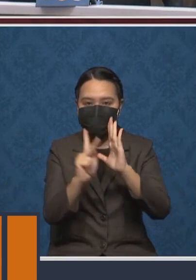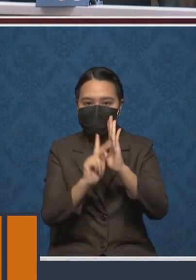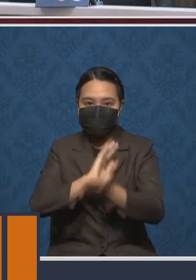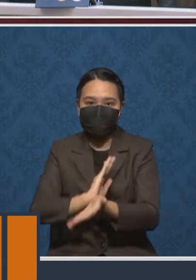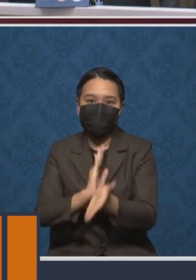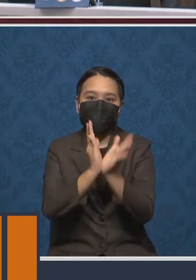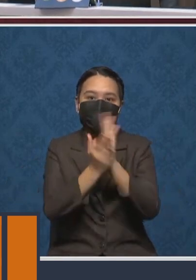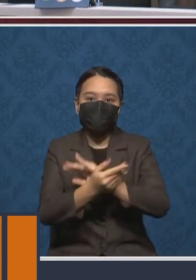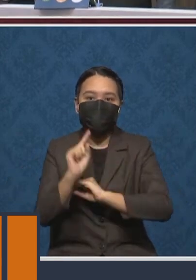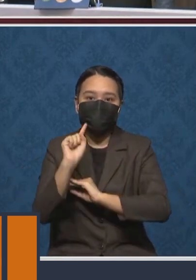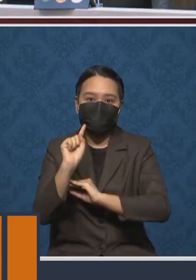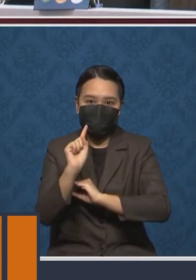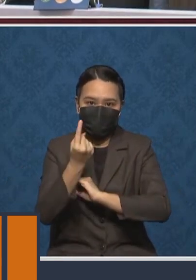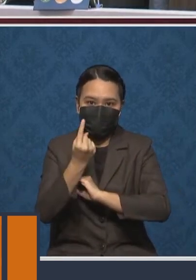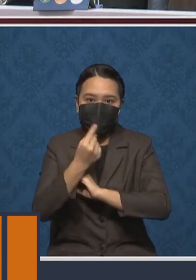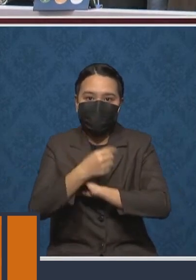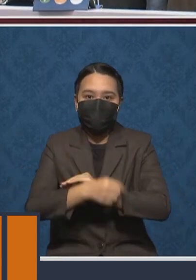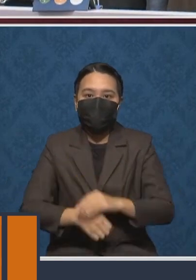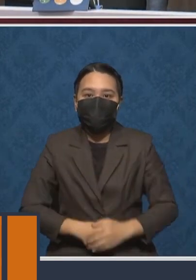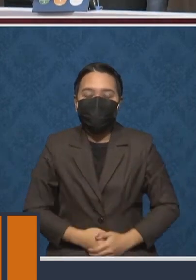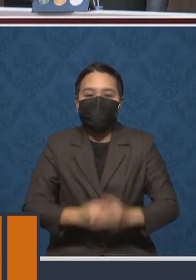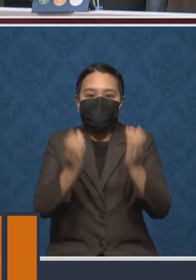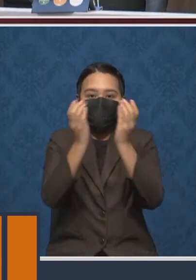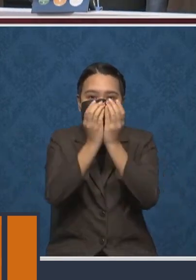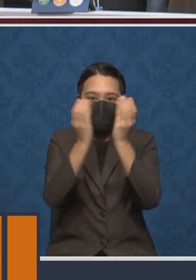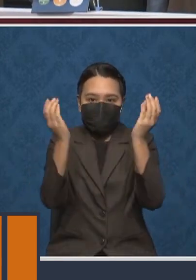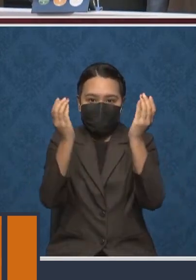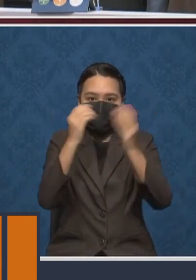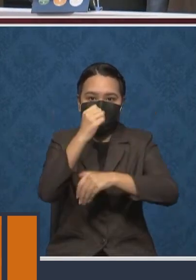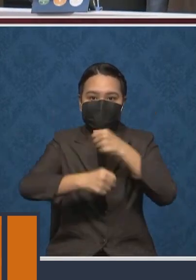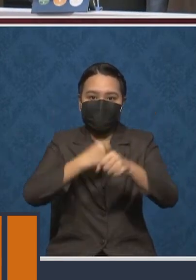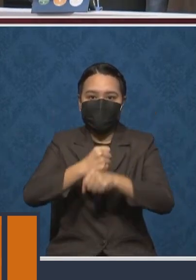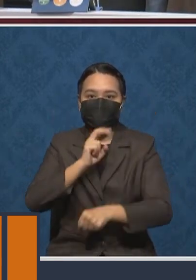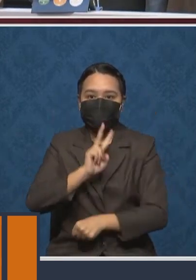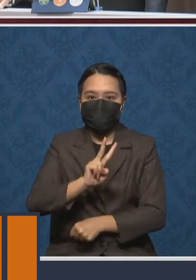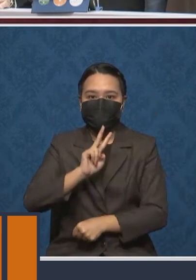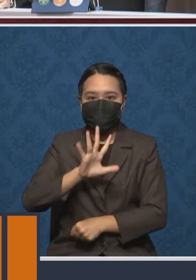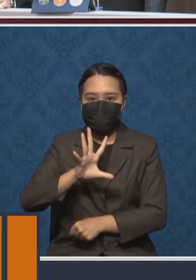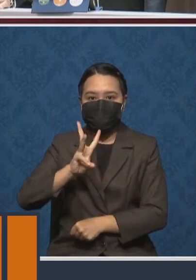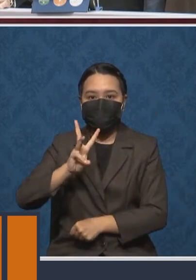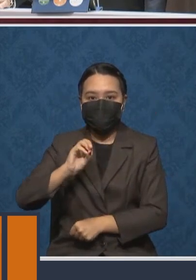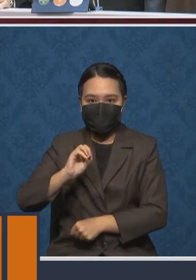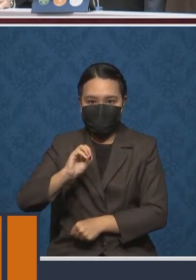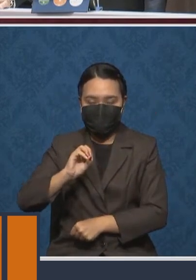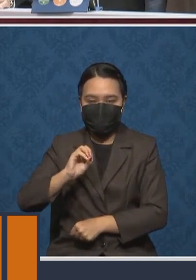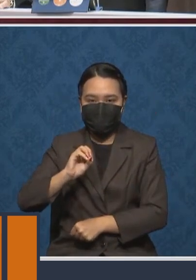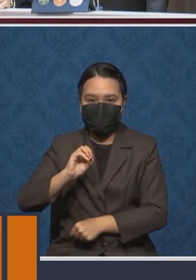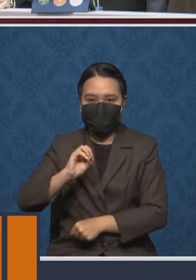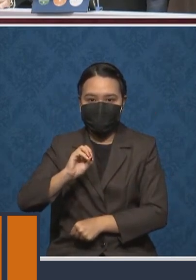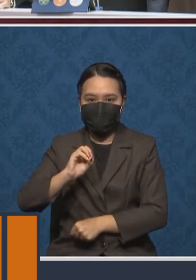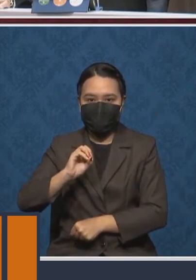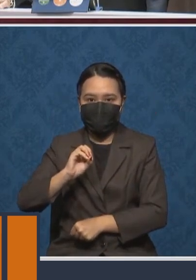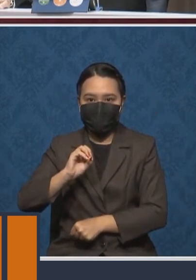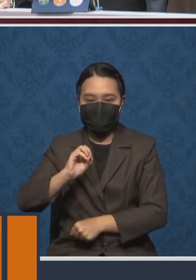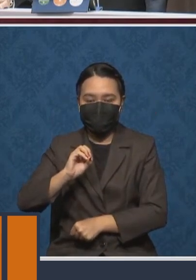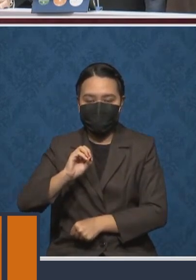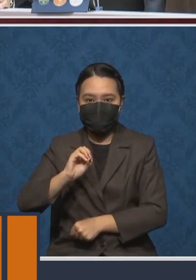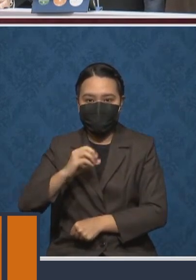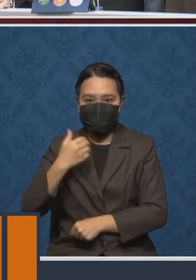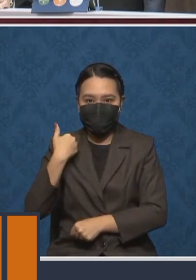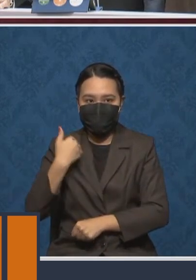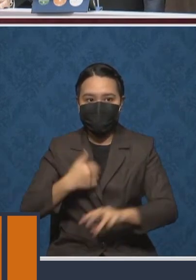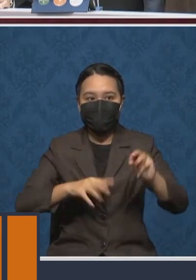ครับและรัฐธรรมนูญ2560ครับท่านประธานครับ68รัฐพึงจัดให้มีการบริ